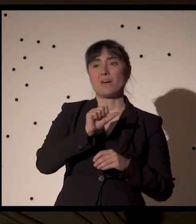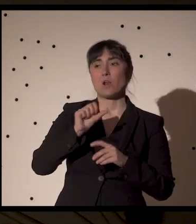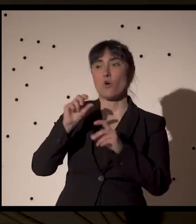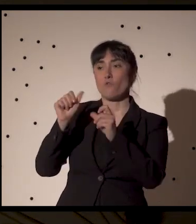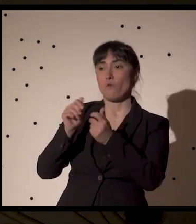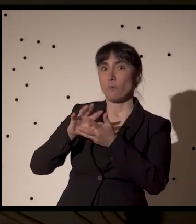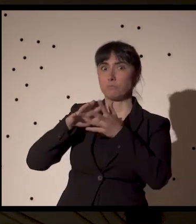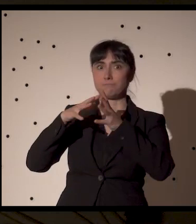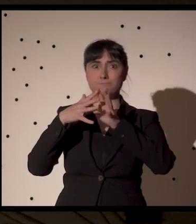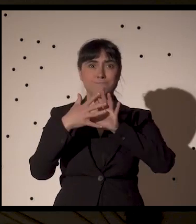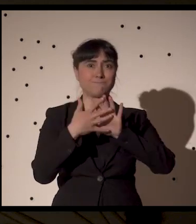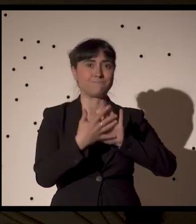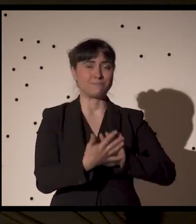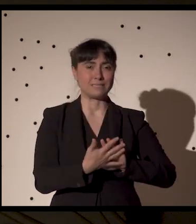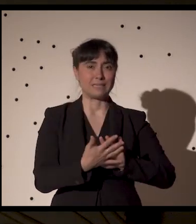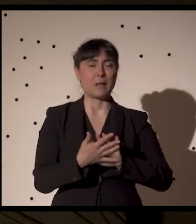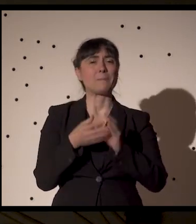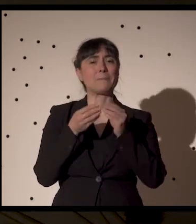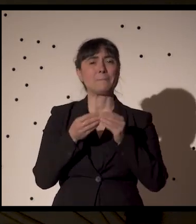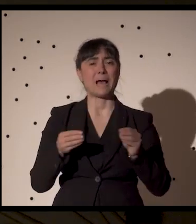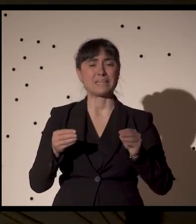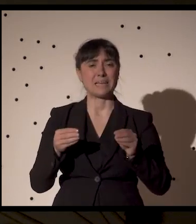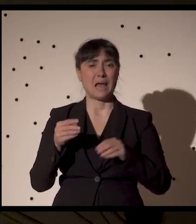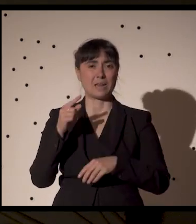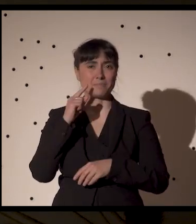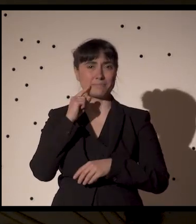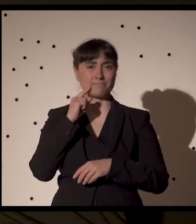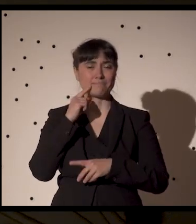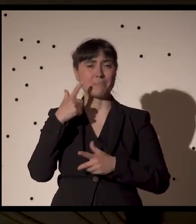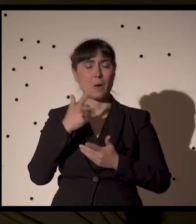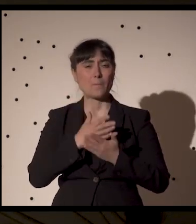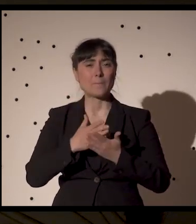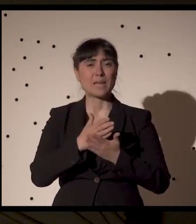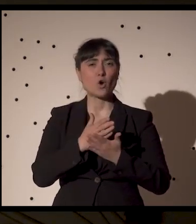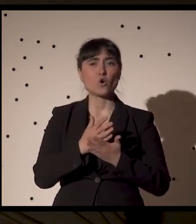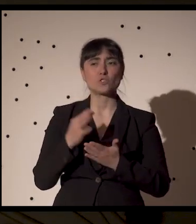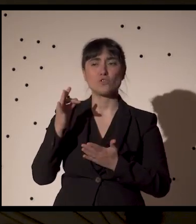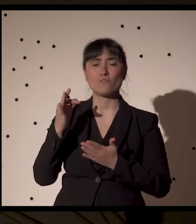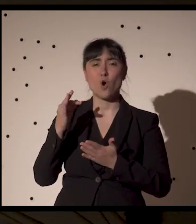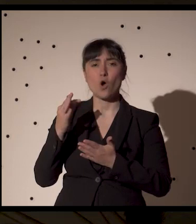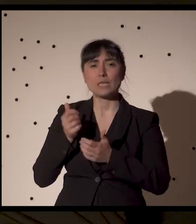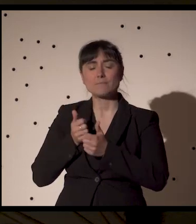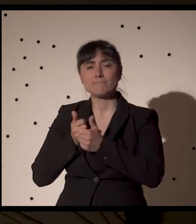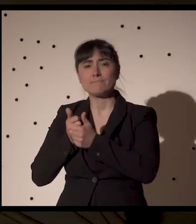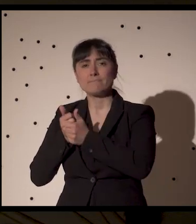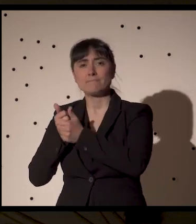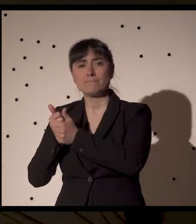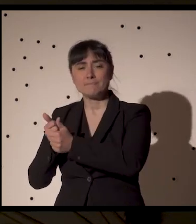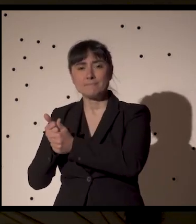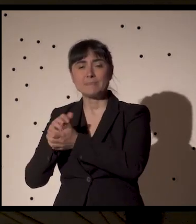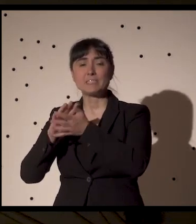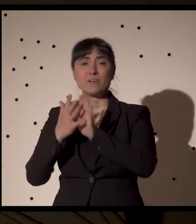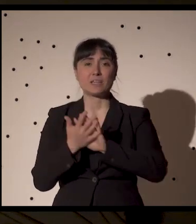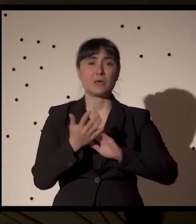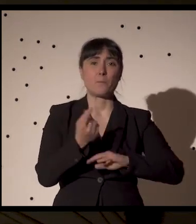partendo dagli stessi materiali elaborato un percorso più vicino a Freud e al percorso di formazione di Freud lo ha sviluppato in forma di